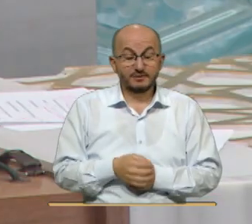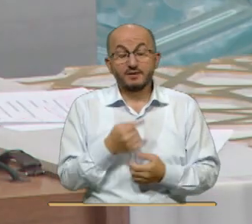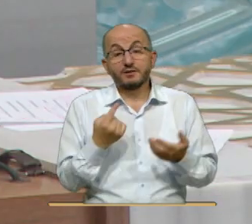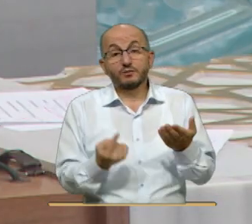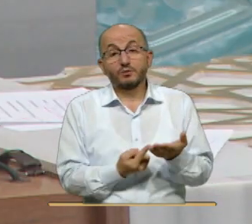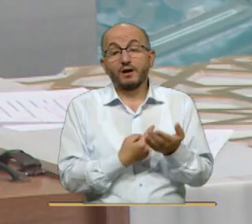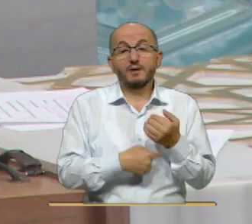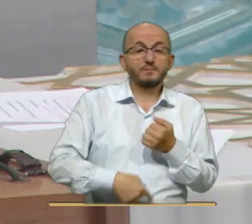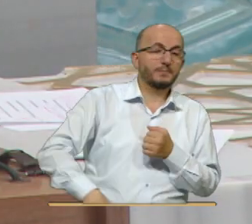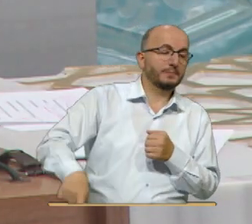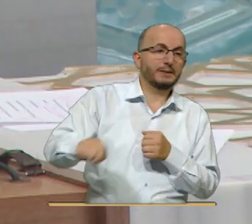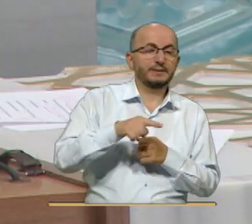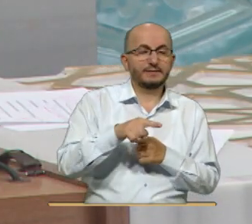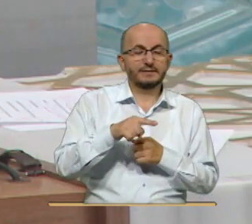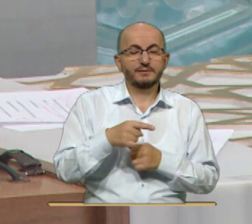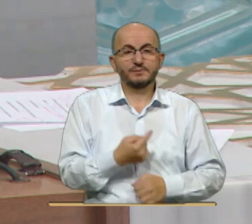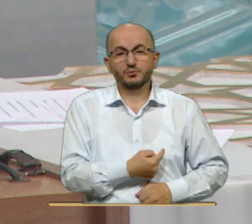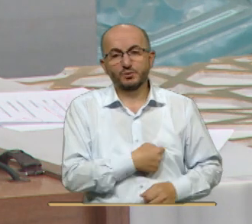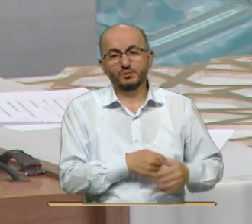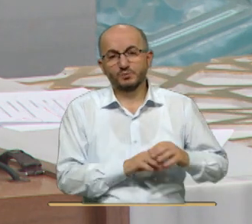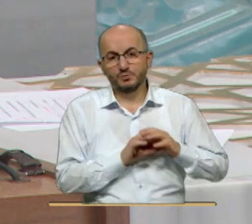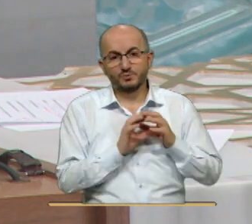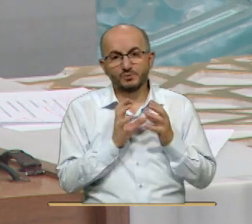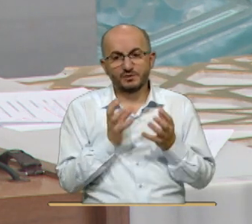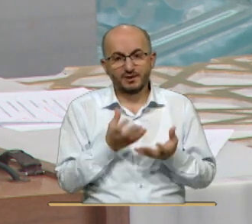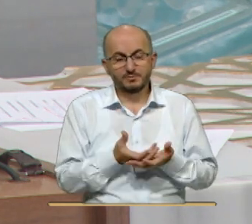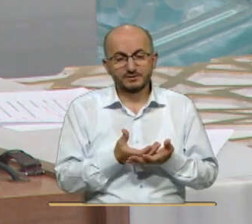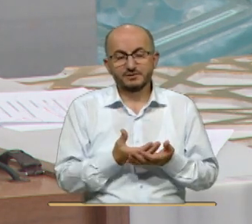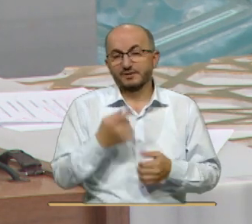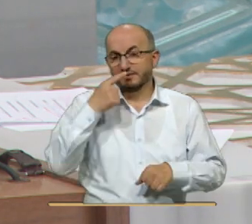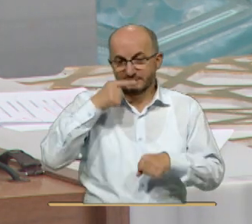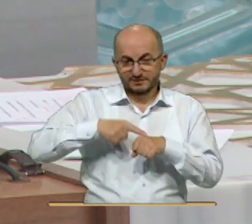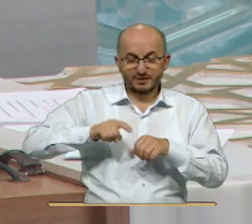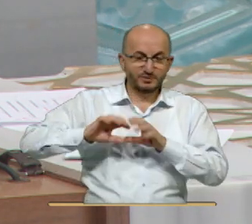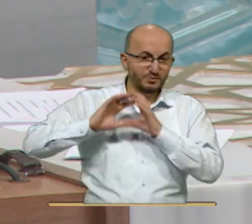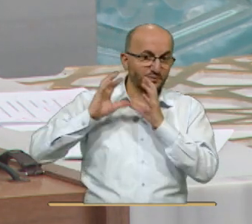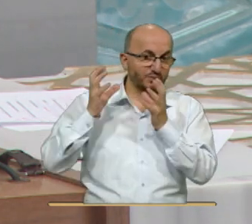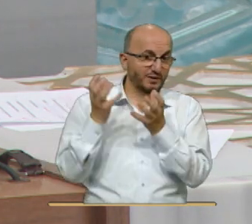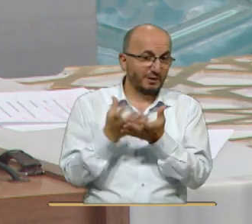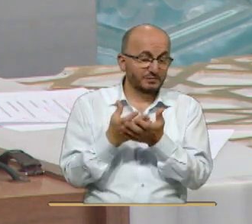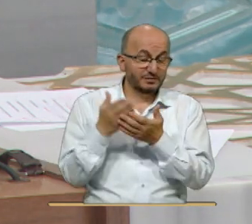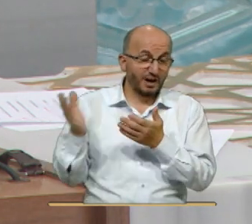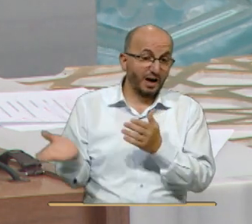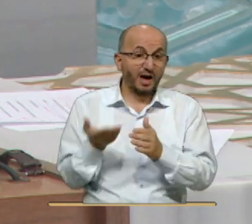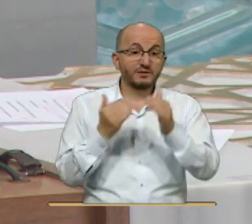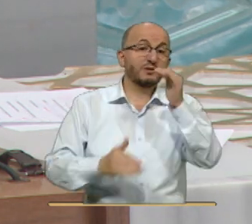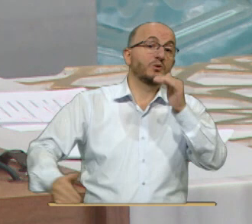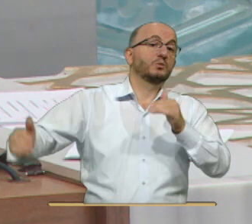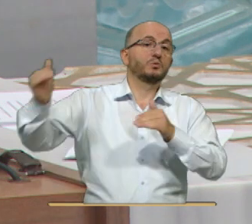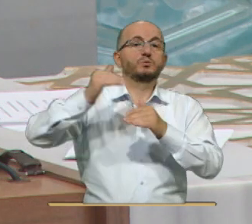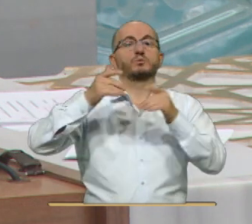Kur'an bizim gönül dünyamızda, inanç dünyamızda en üst